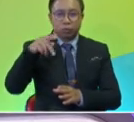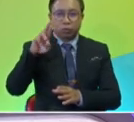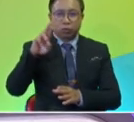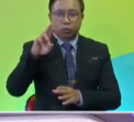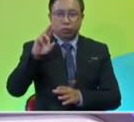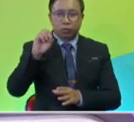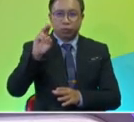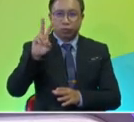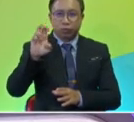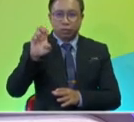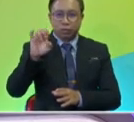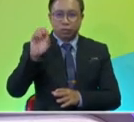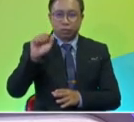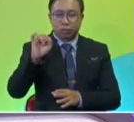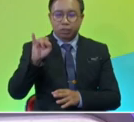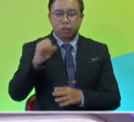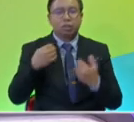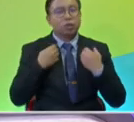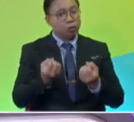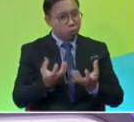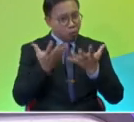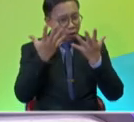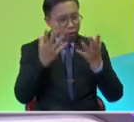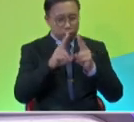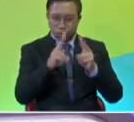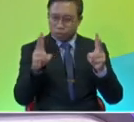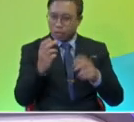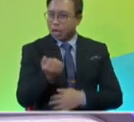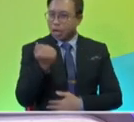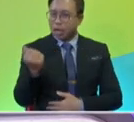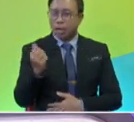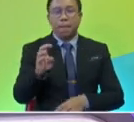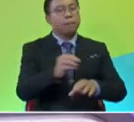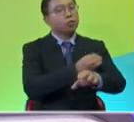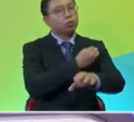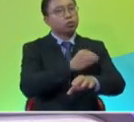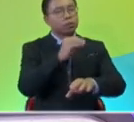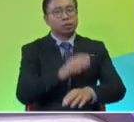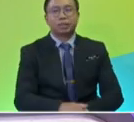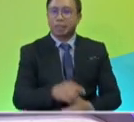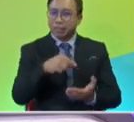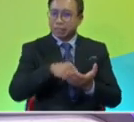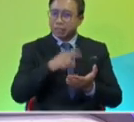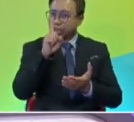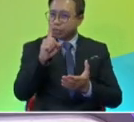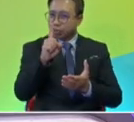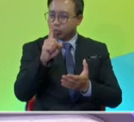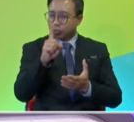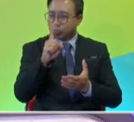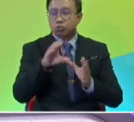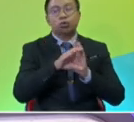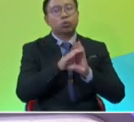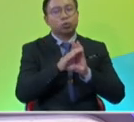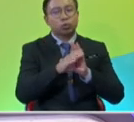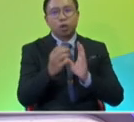Jadi sebenarnya dekat dalam dunia ada banyak sangat alat Muzik ah so ini adalah salah satu cabang alat Muzik iaitu